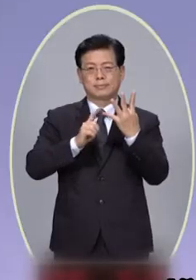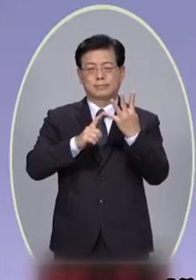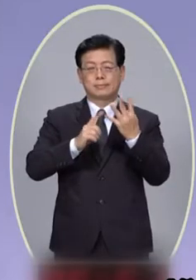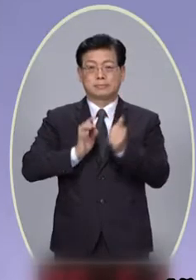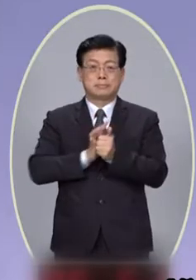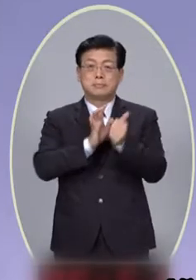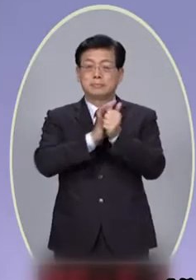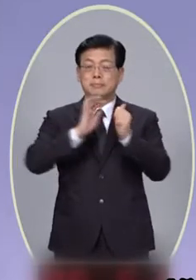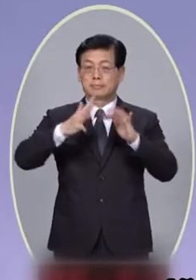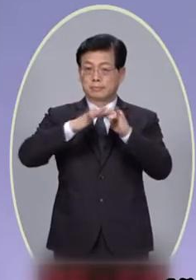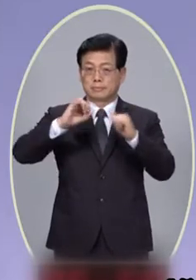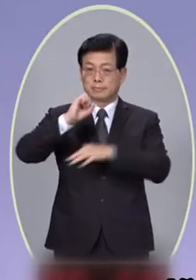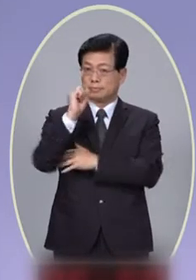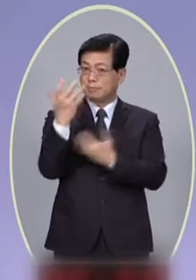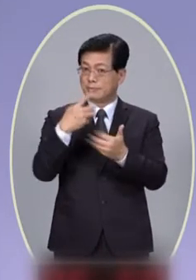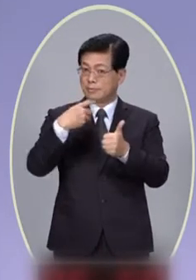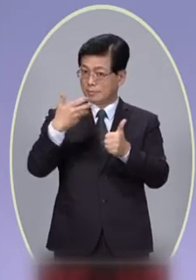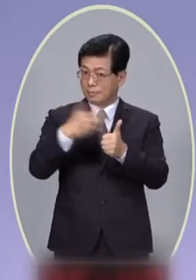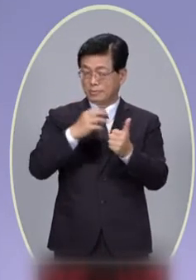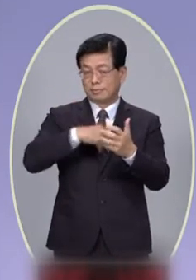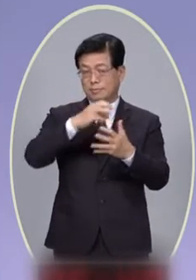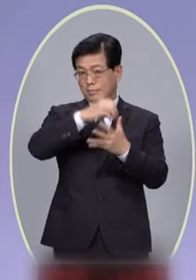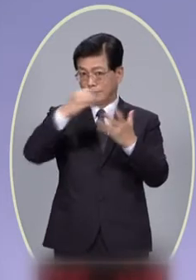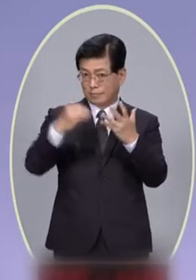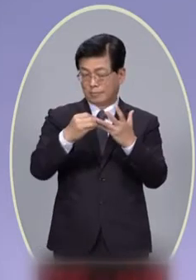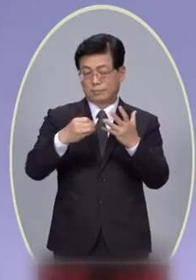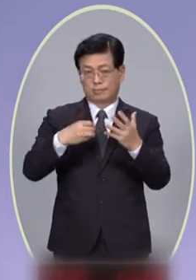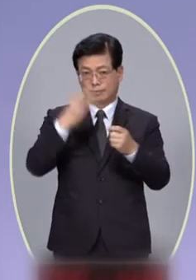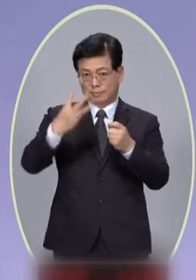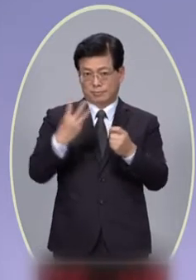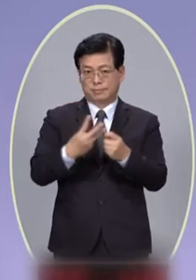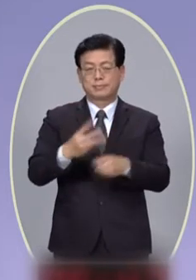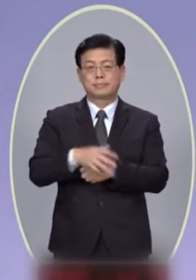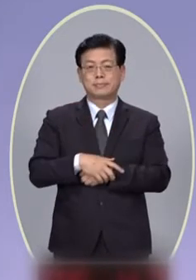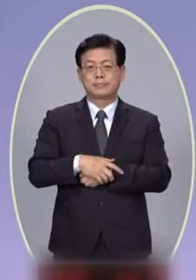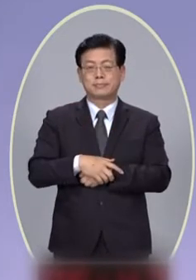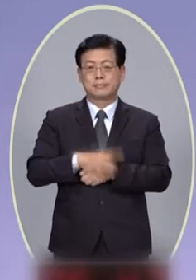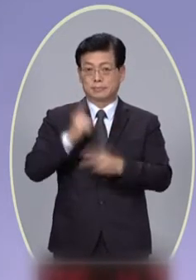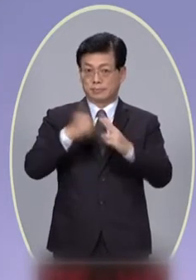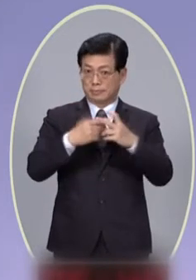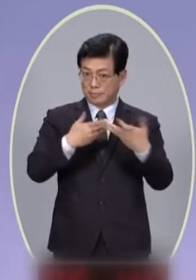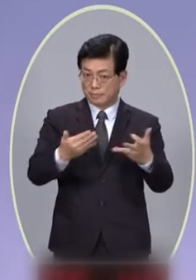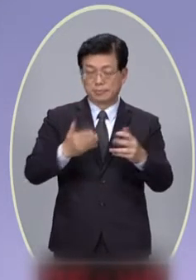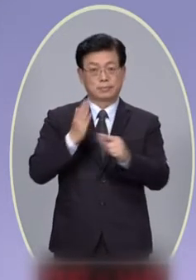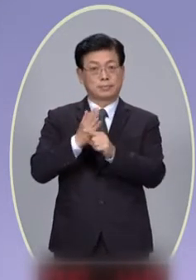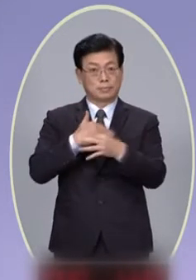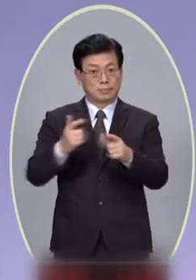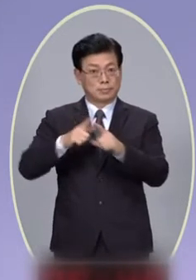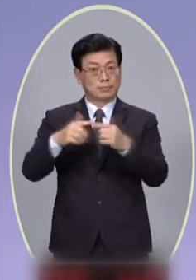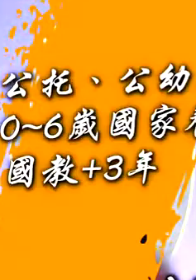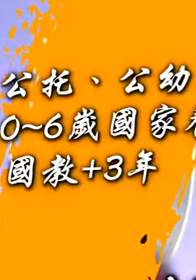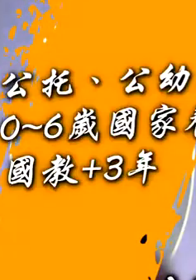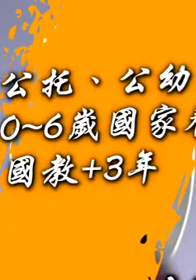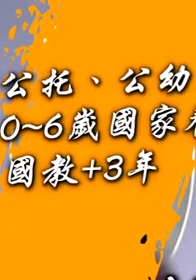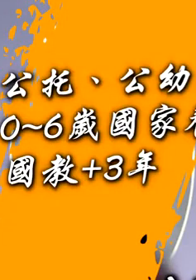推动国民义务教育向下延伸三年，小班、中班、大